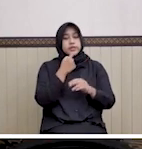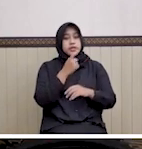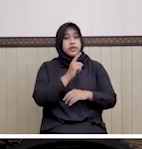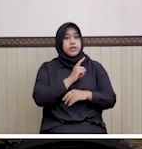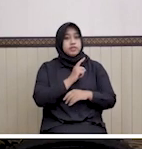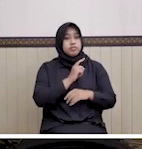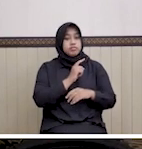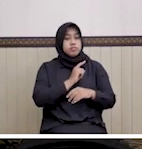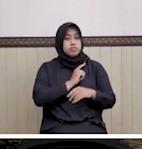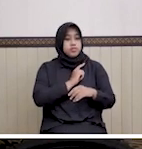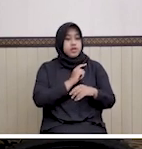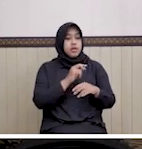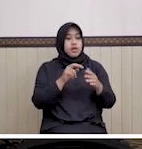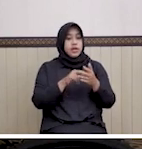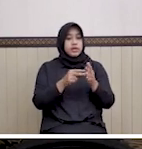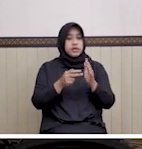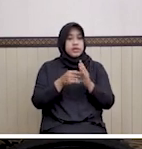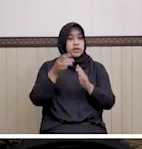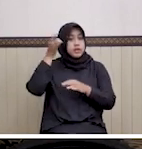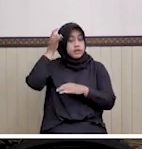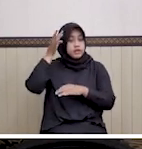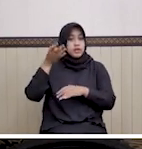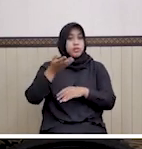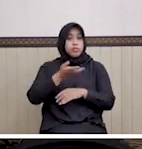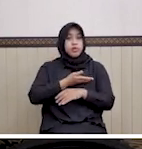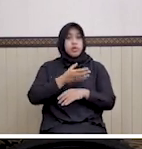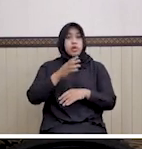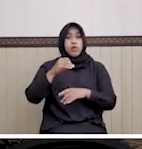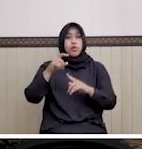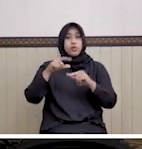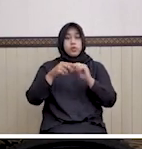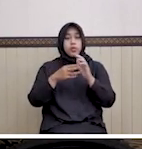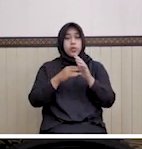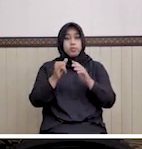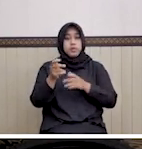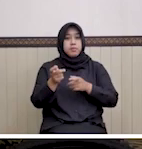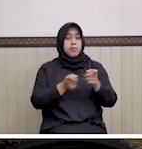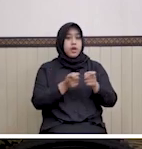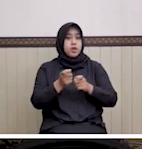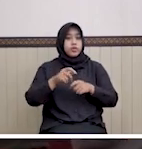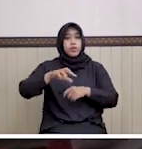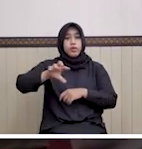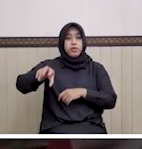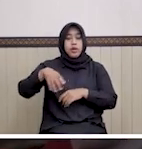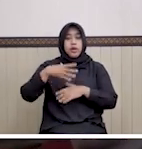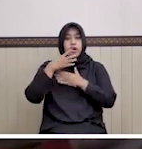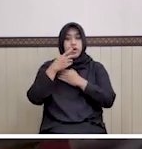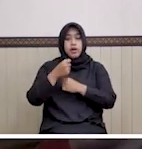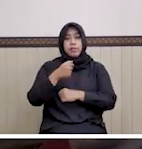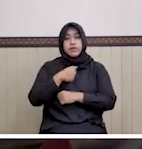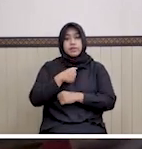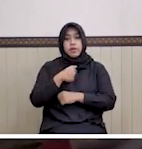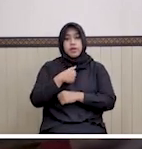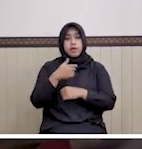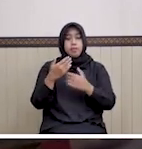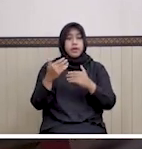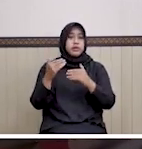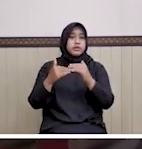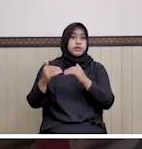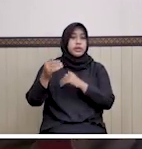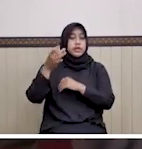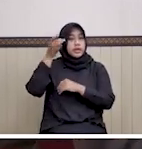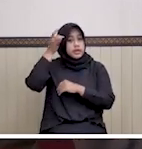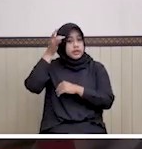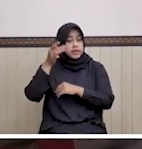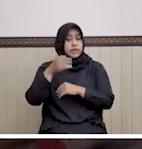artinya desa punya otonomi untuk mengatur wilayahnya nah harapan saya di tingkat Desa